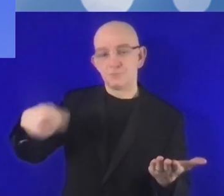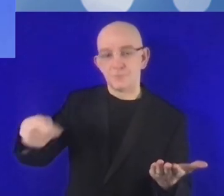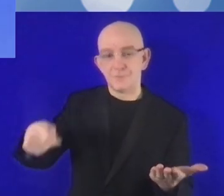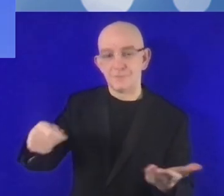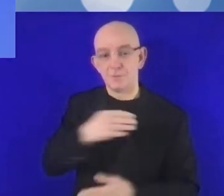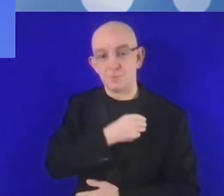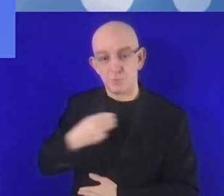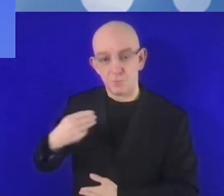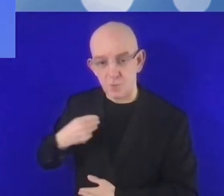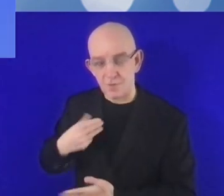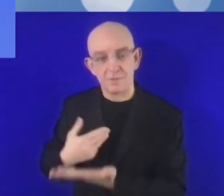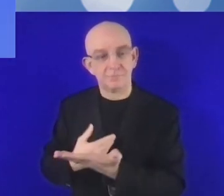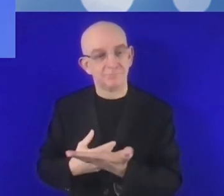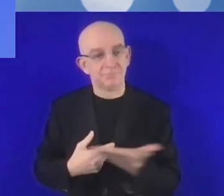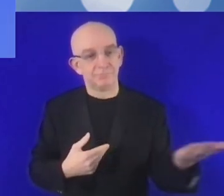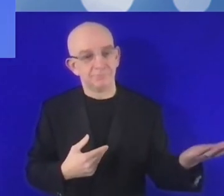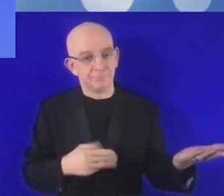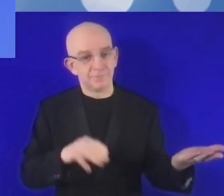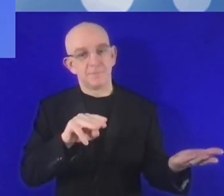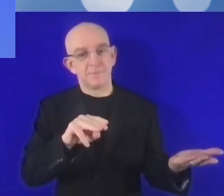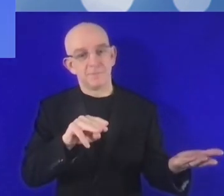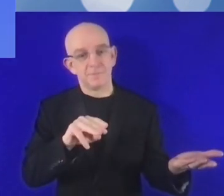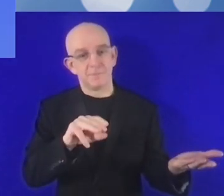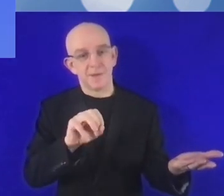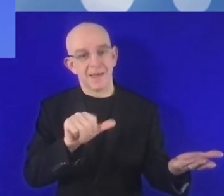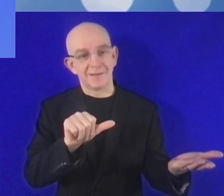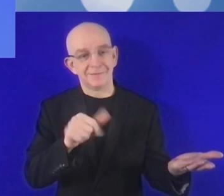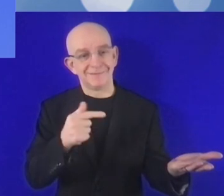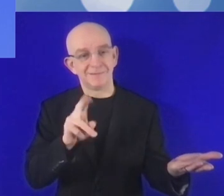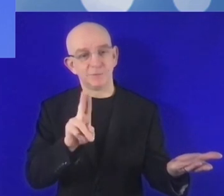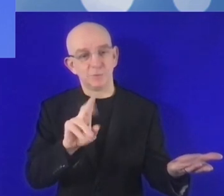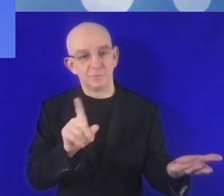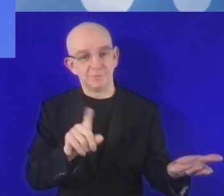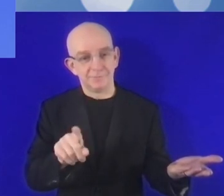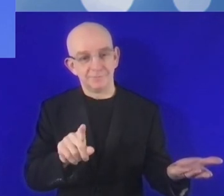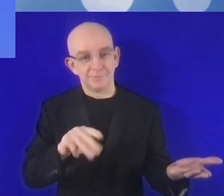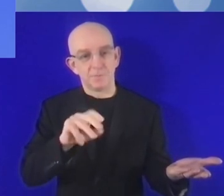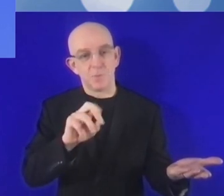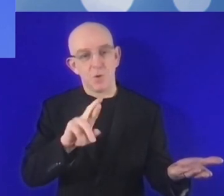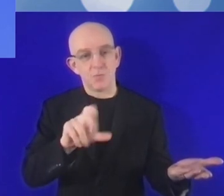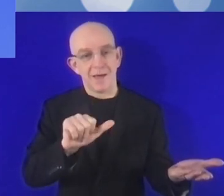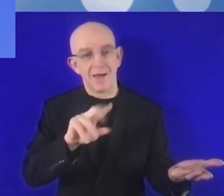Minister. Уважаемый господин президент, господин премьер-министр,